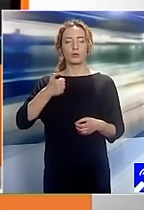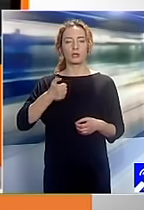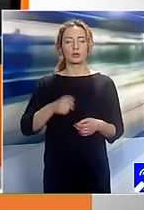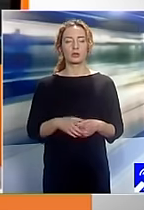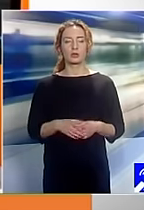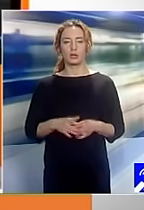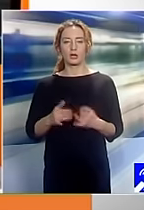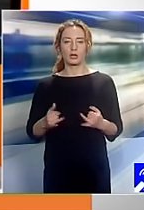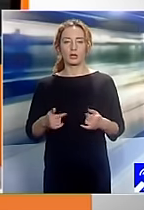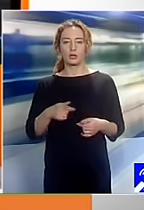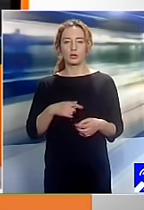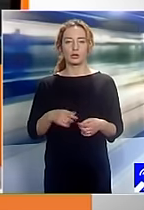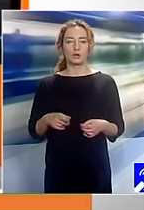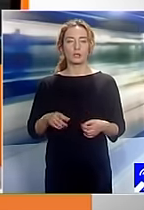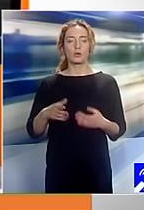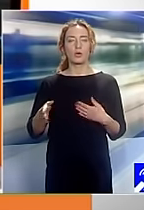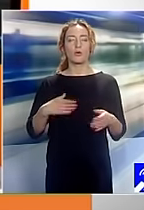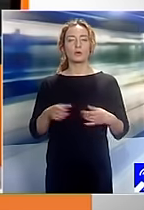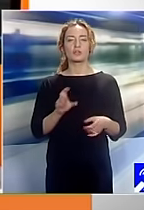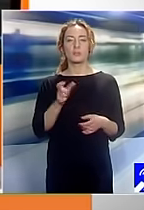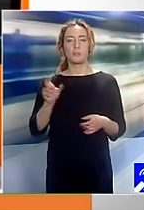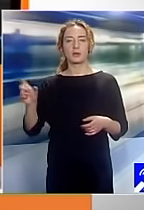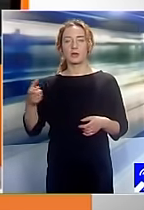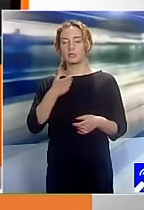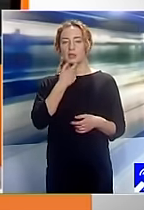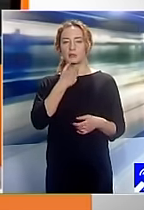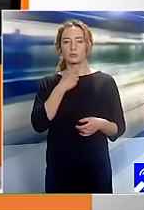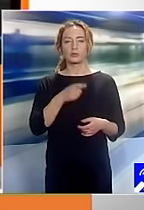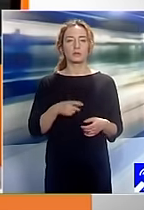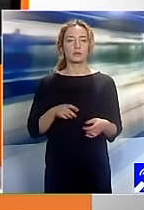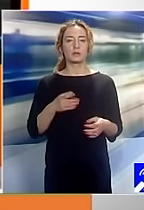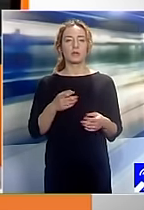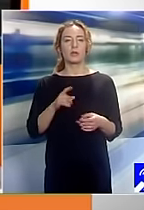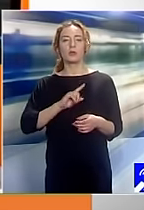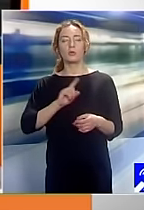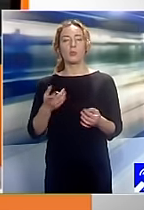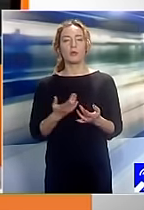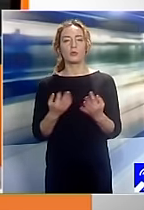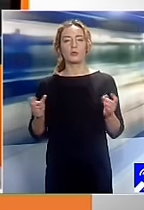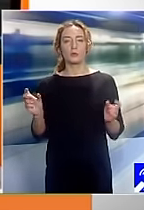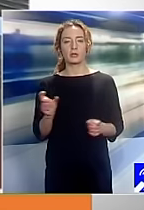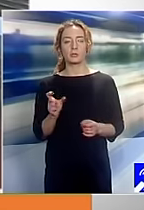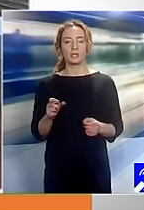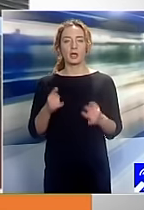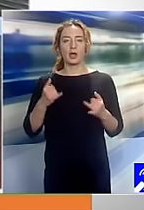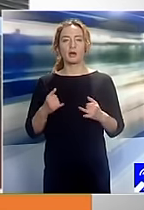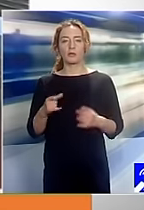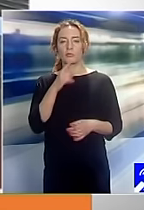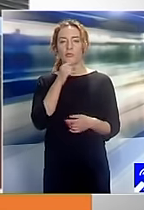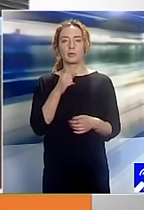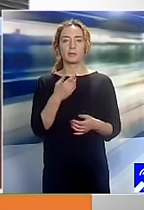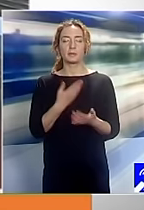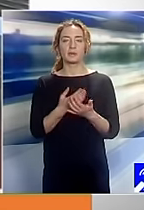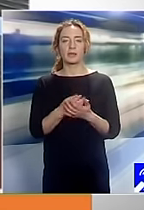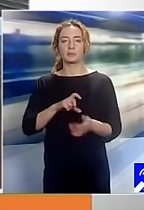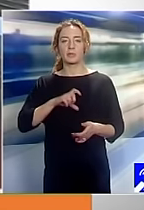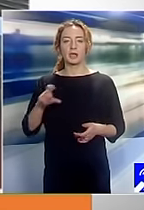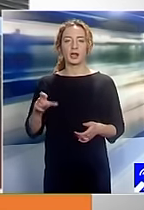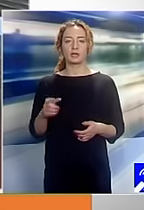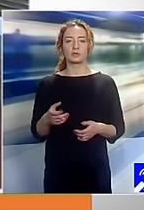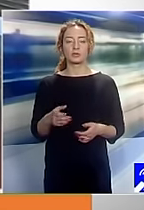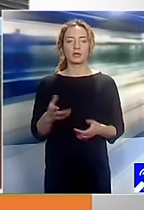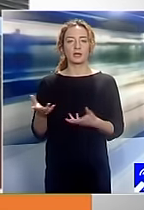popular, în orice perioadă a anului și fiecare an, numai că sunt număr mic. Actualmente vorbim de cazuri care au apărut la